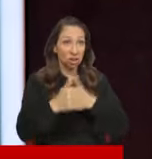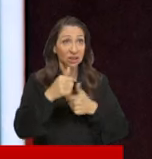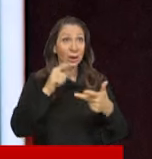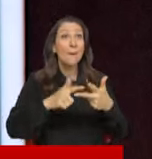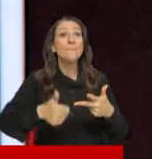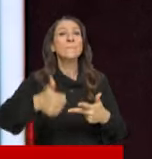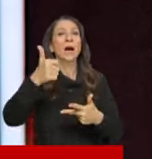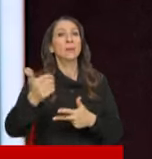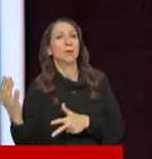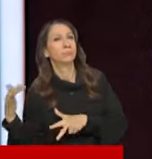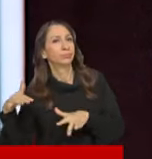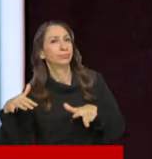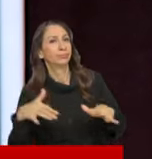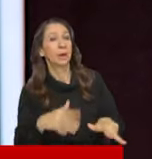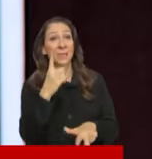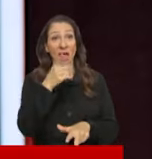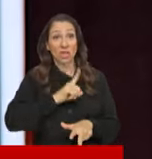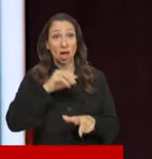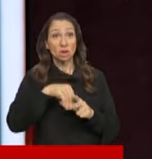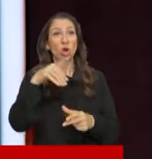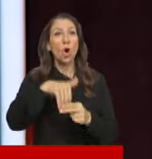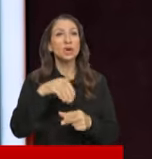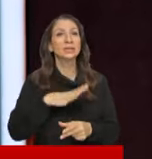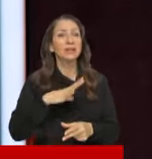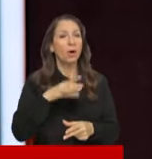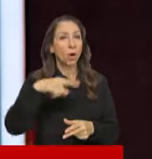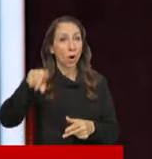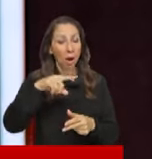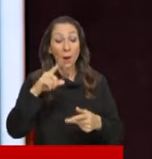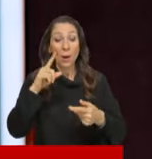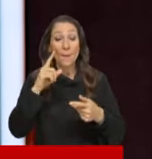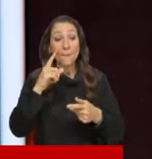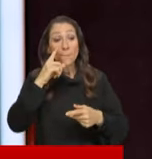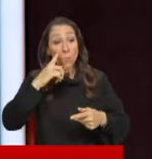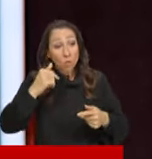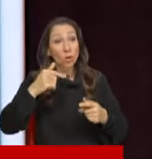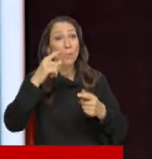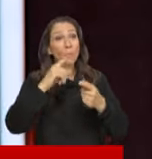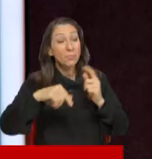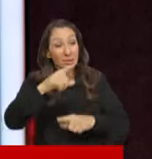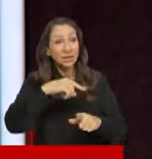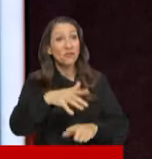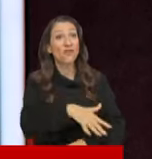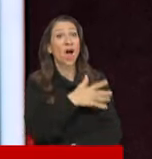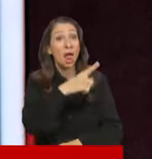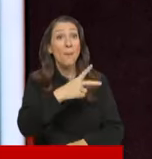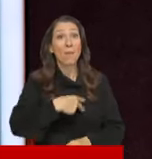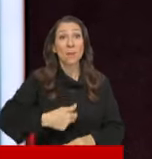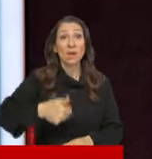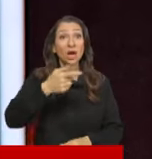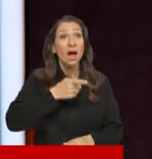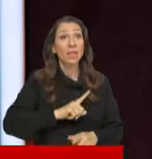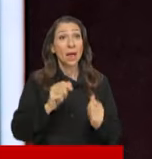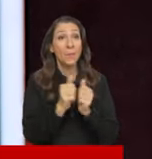bakanlar sahada ve bir aday için oy istiyorlar bürokrasiye karşı yarışacağız demiştim valiler belediye başkan